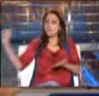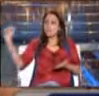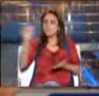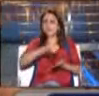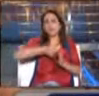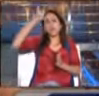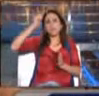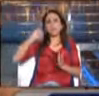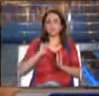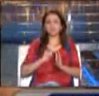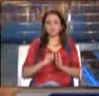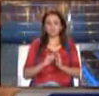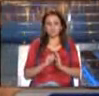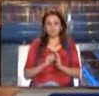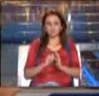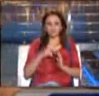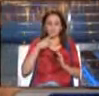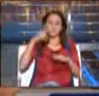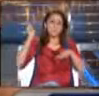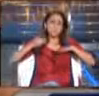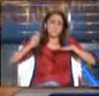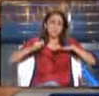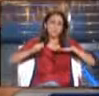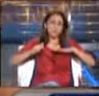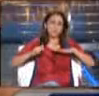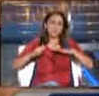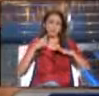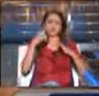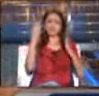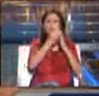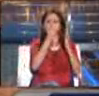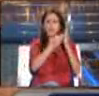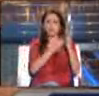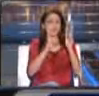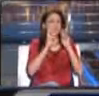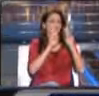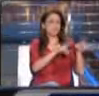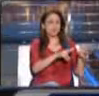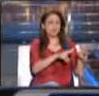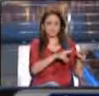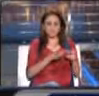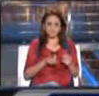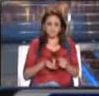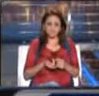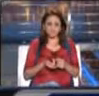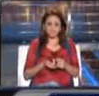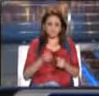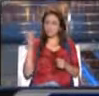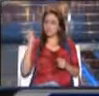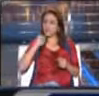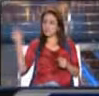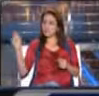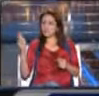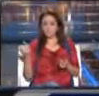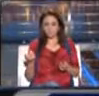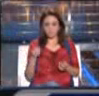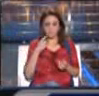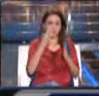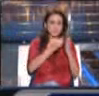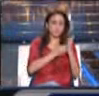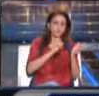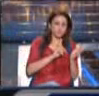ما رجعش ده مش هيخلي، لو القاضي الدوري رجع هيقعد يتفرج على الدوري ومش هيطلع اعدام، ولو الدوري ما